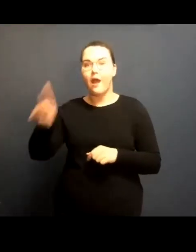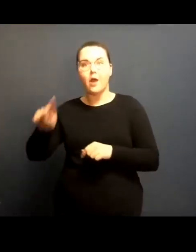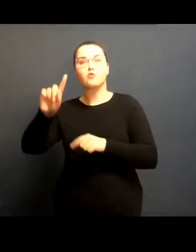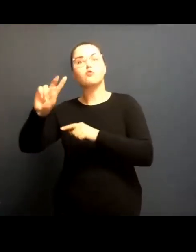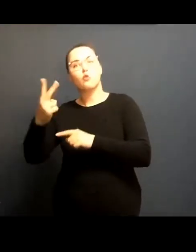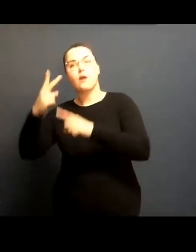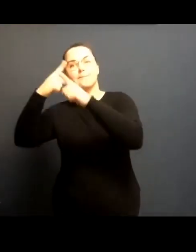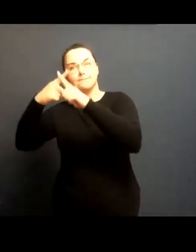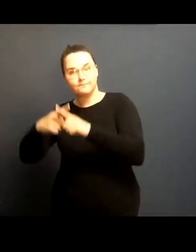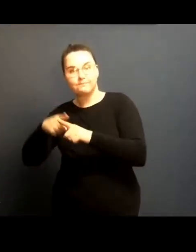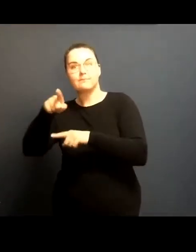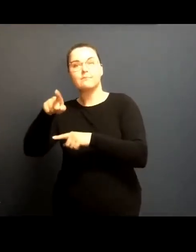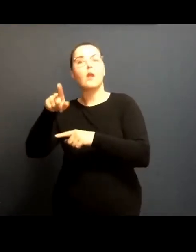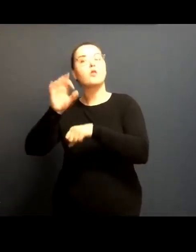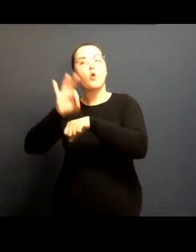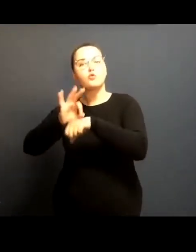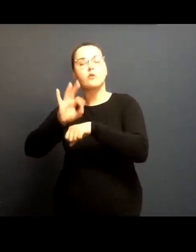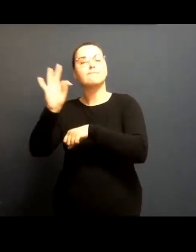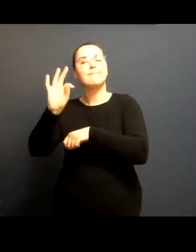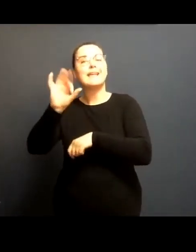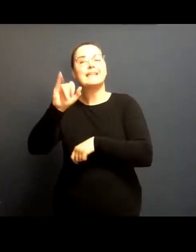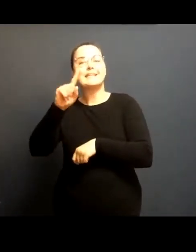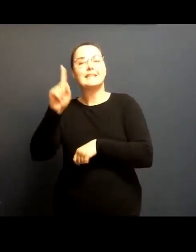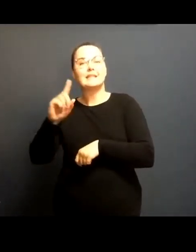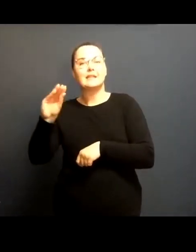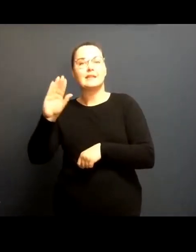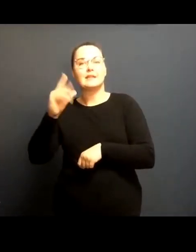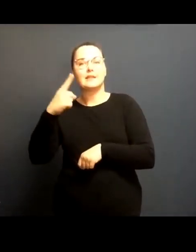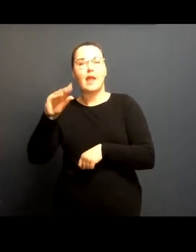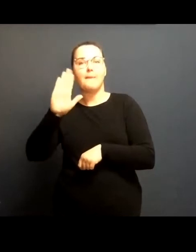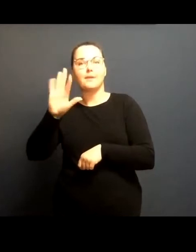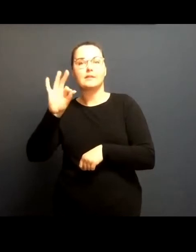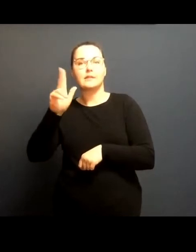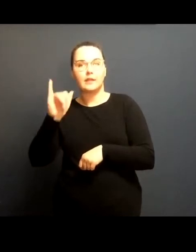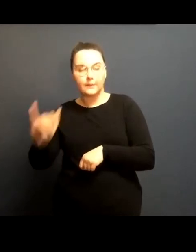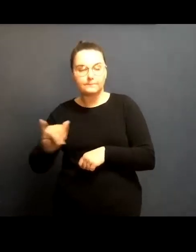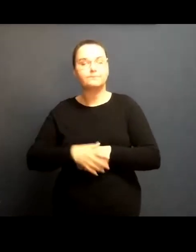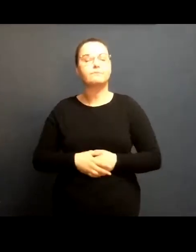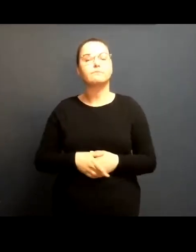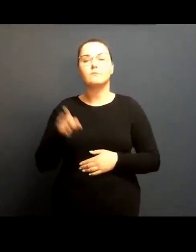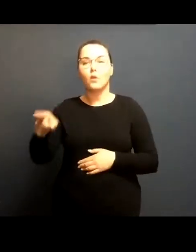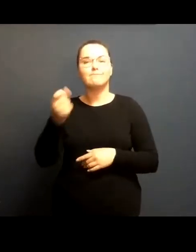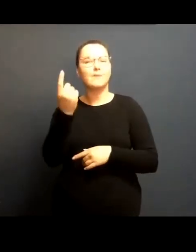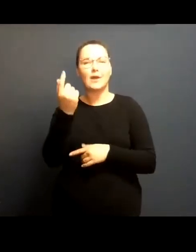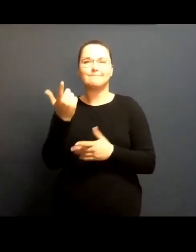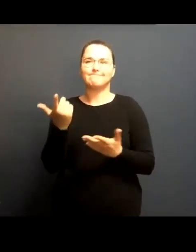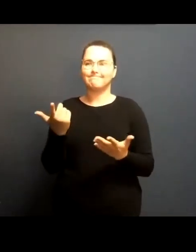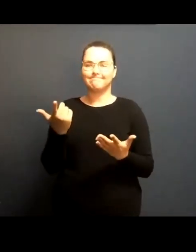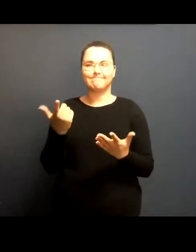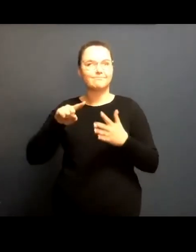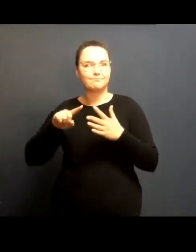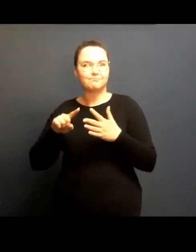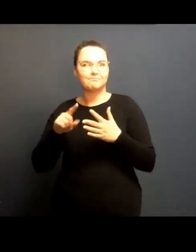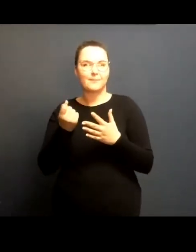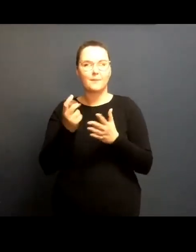2012. To też jest pewien symptom, no właśnie być może luki, także wynikającej z trudności